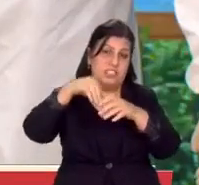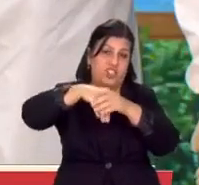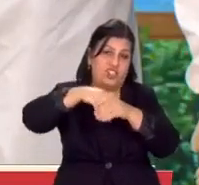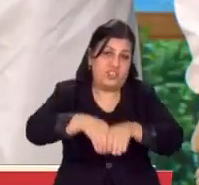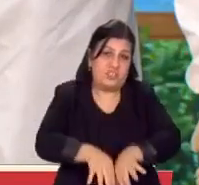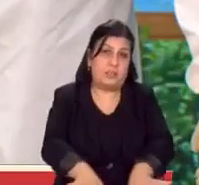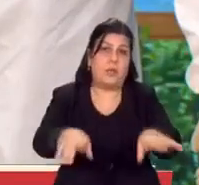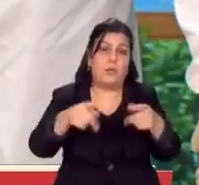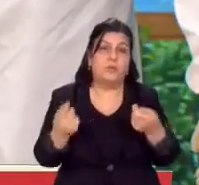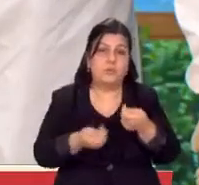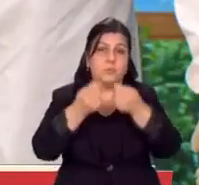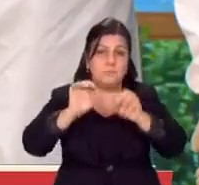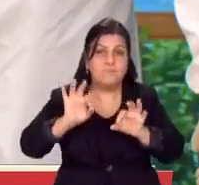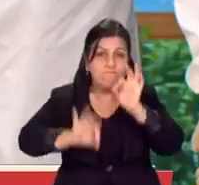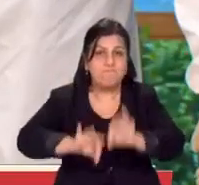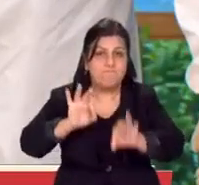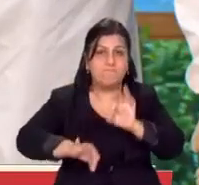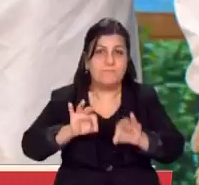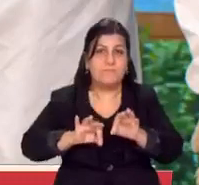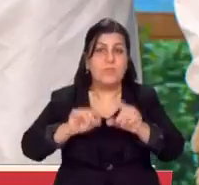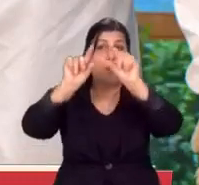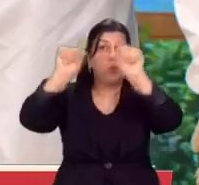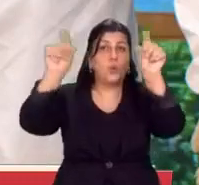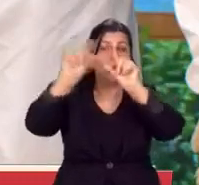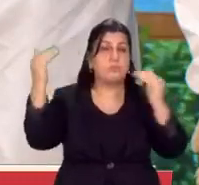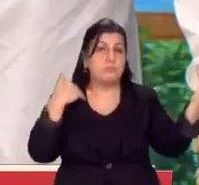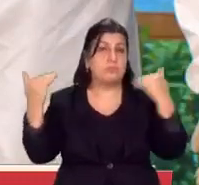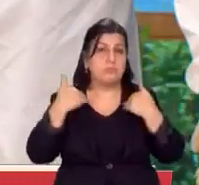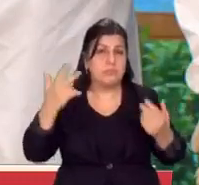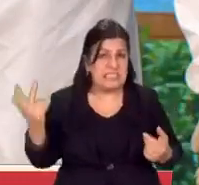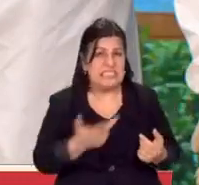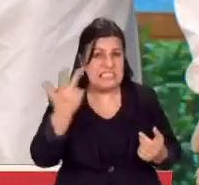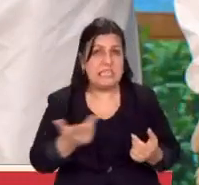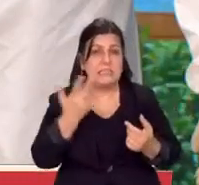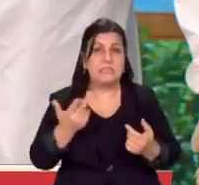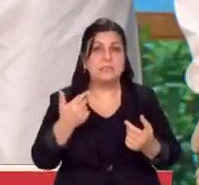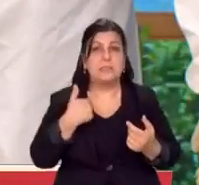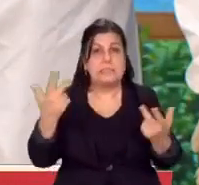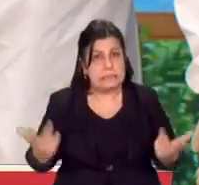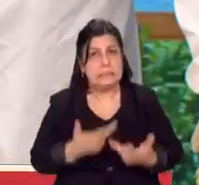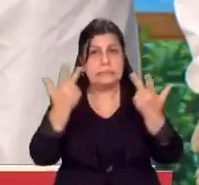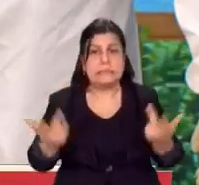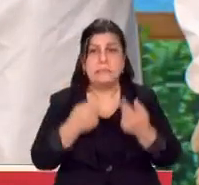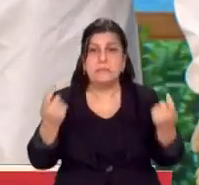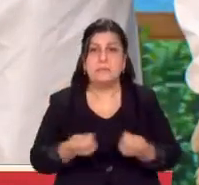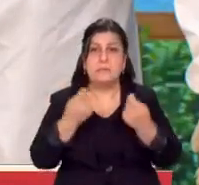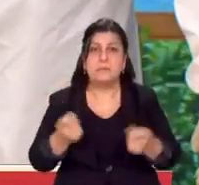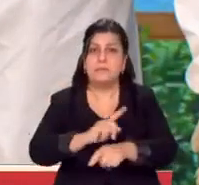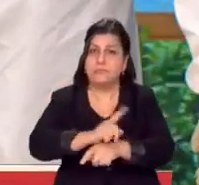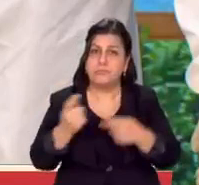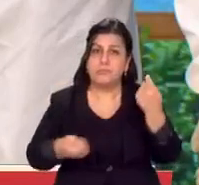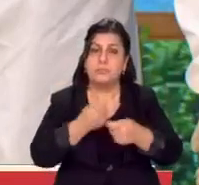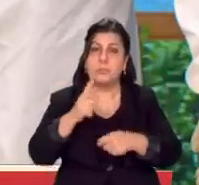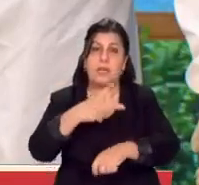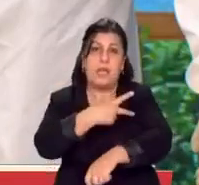ettiği dahil olmak üzere birçok kurumda hızlandırın ricasında da bulunuyor hızlandırıyor da Normalde bir